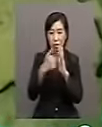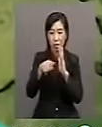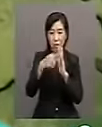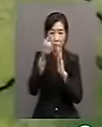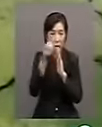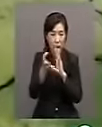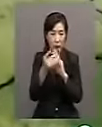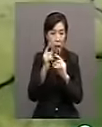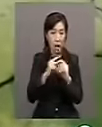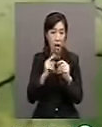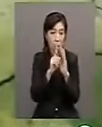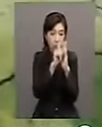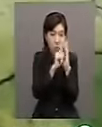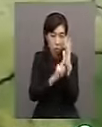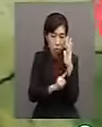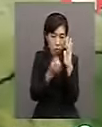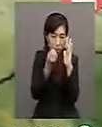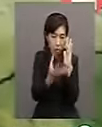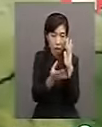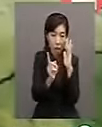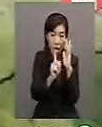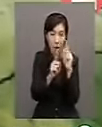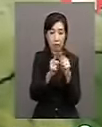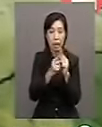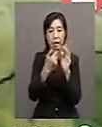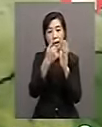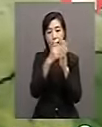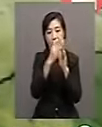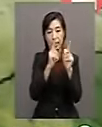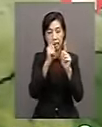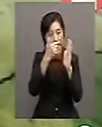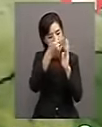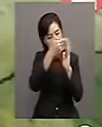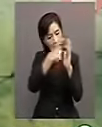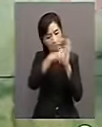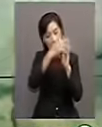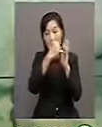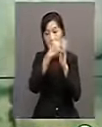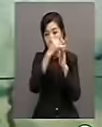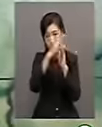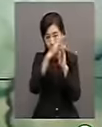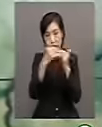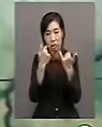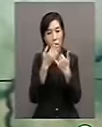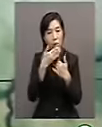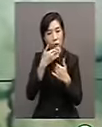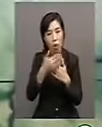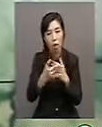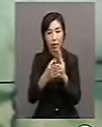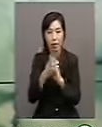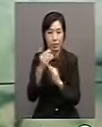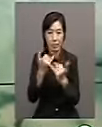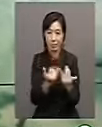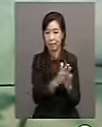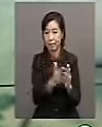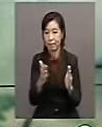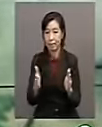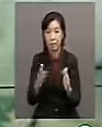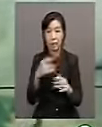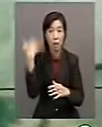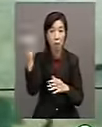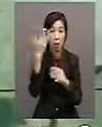ใหญ่แล้วอุณหภูมิที่ลดมากๆจะอยู่บริเวณของท่านอีสานตอนบนนะครับก็จะเป็นลักษณะเช่นนี้ตลอดถึงสัปดาห์นี้นะครับเมื่